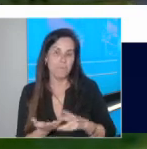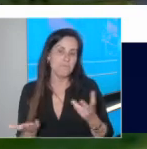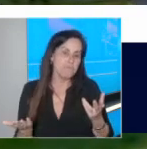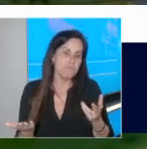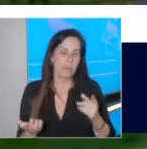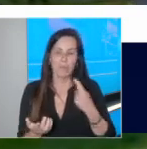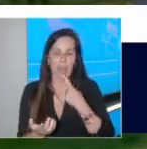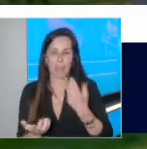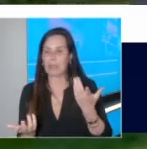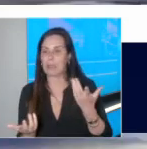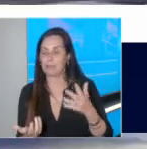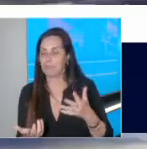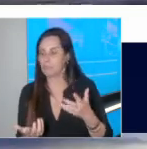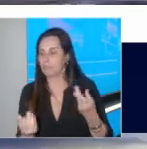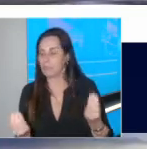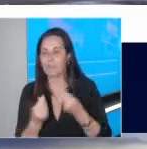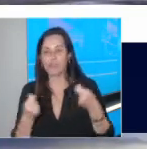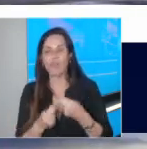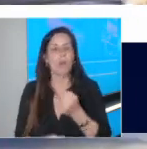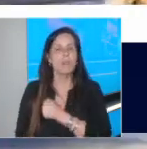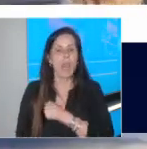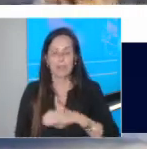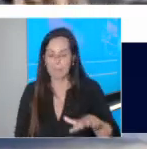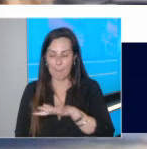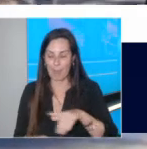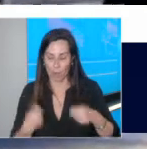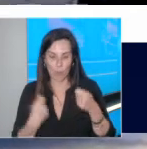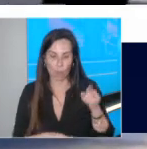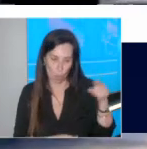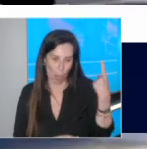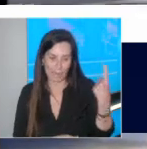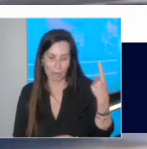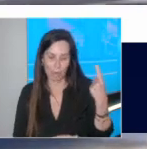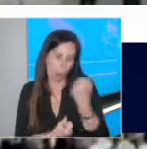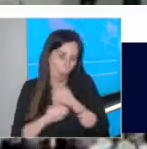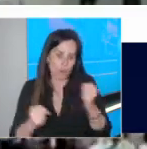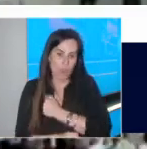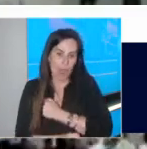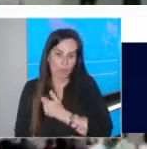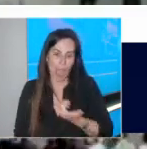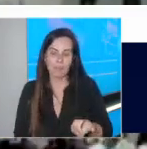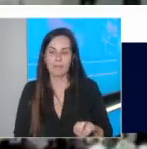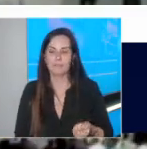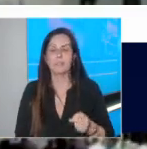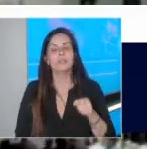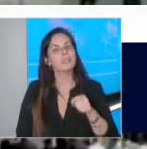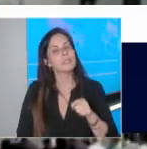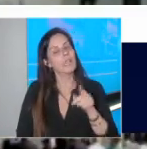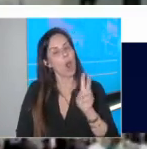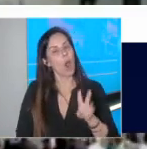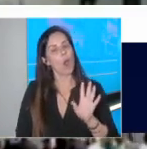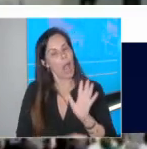ושהביטוי, ביטוי הדת במרחב החינוכי, כפי שעשה, הוא בעצם היה חופש דת אישי, זה